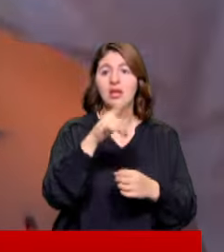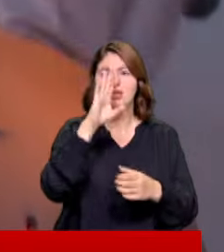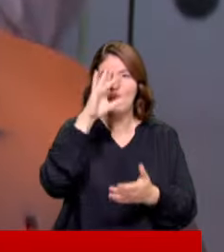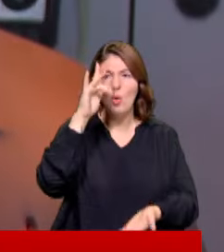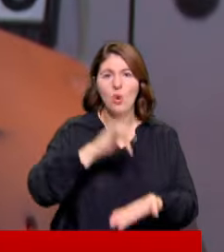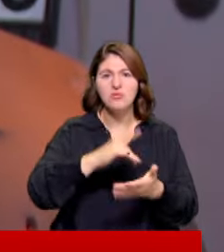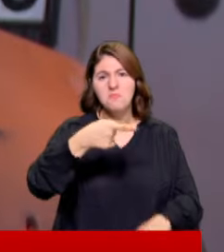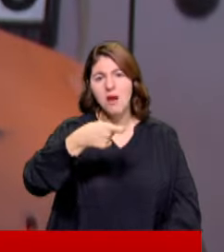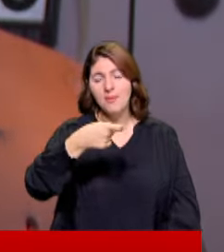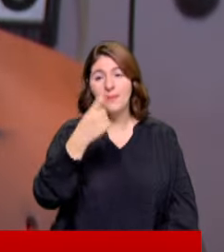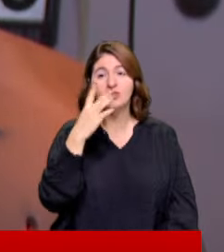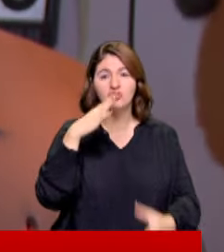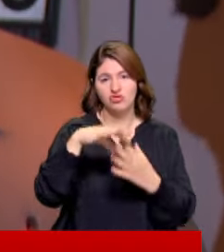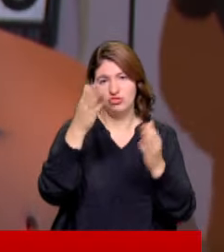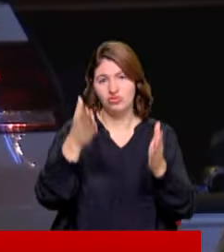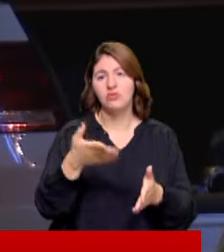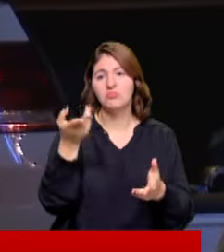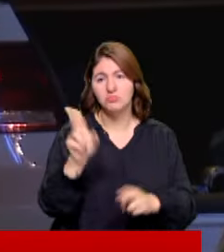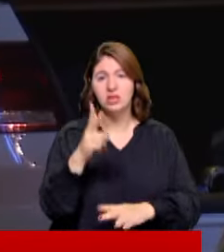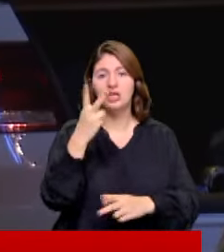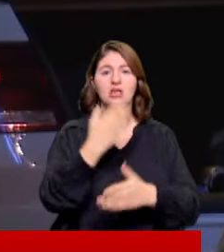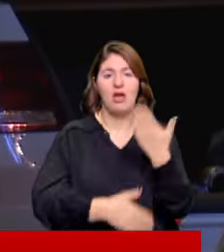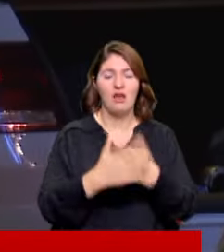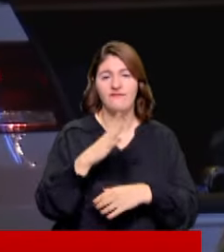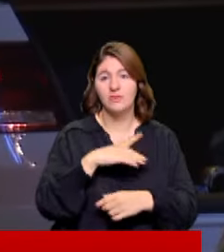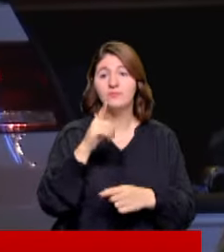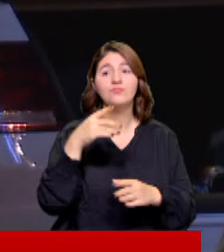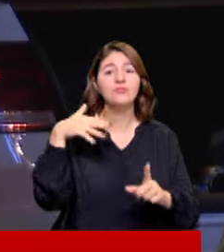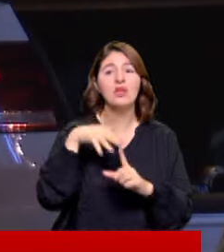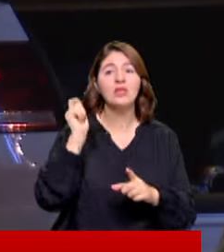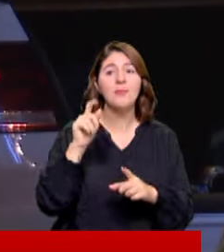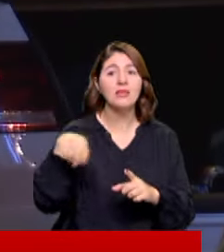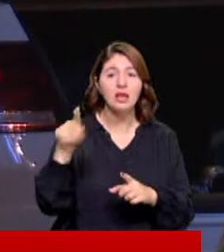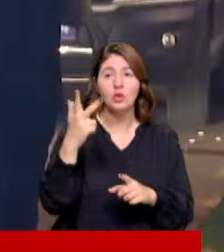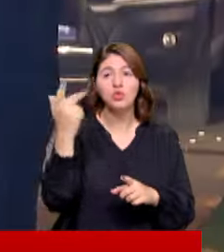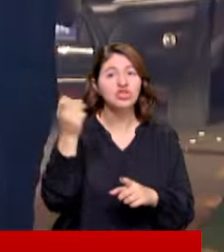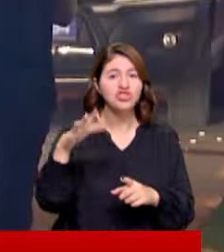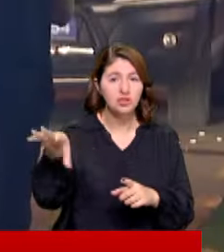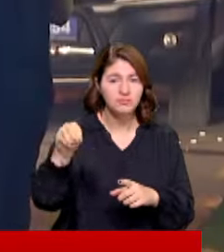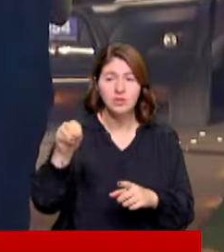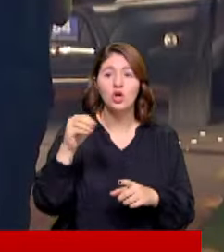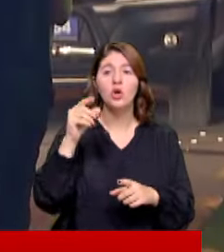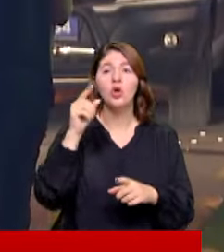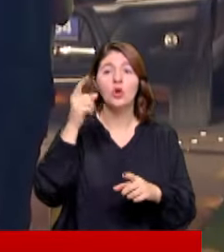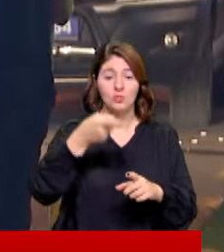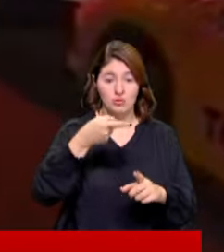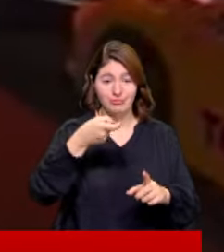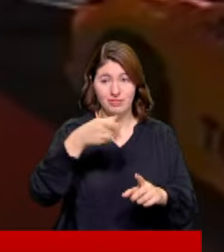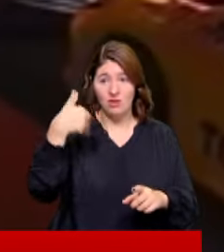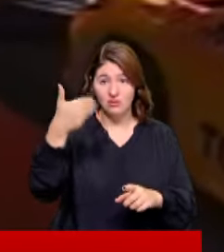yerinde suikaste uğradı. Bir kişi hayatını kaybetti, iki kişi yaralandı. O saldırıyı düzenleyenlerden üç kişi. Suikastten hemen